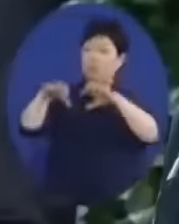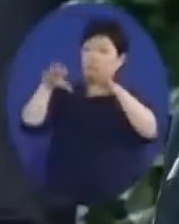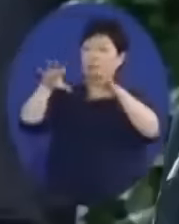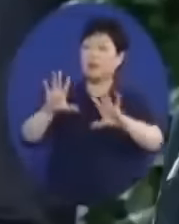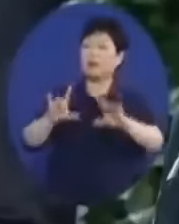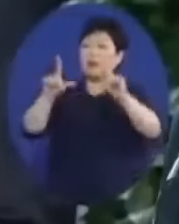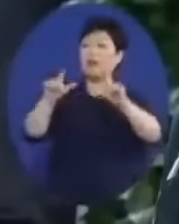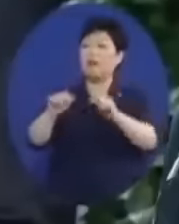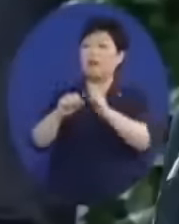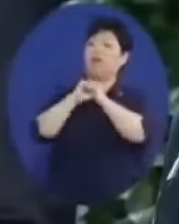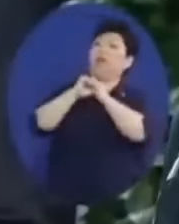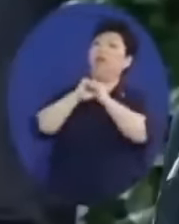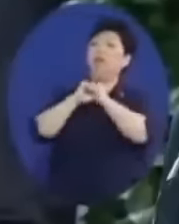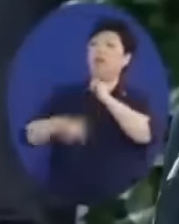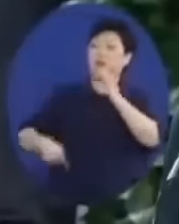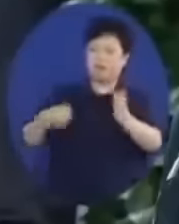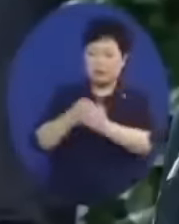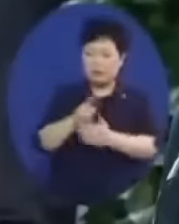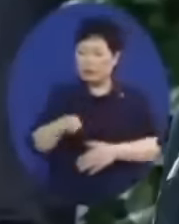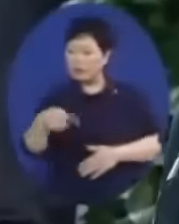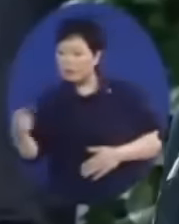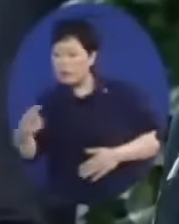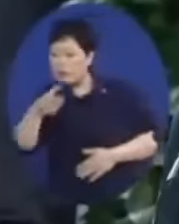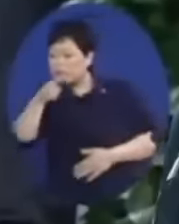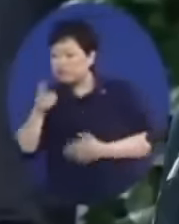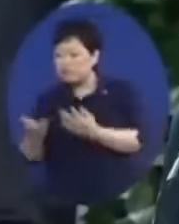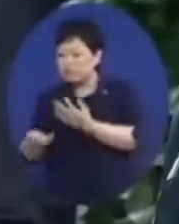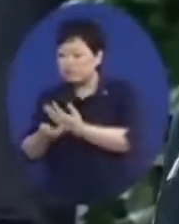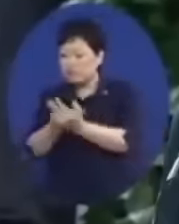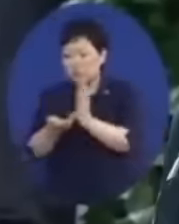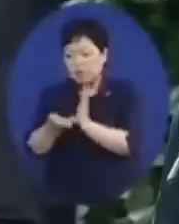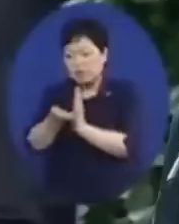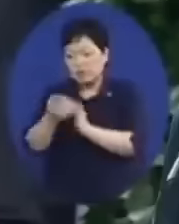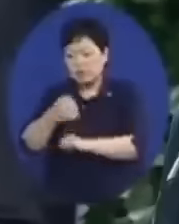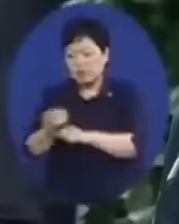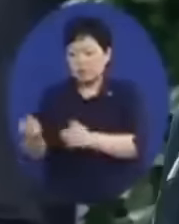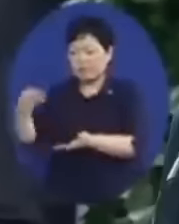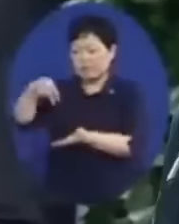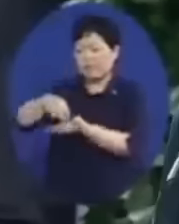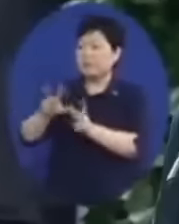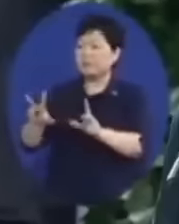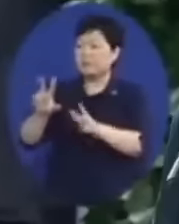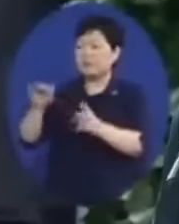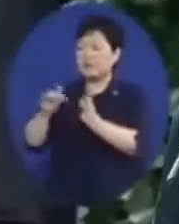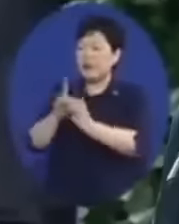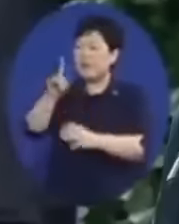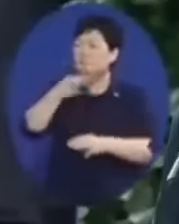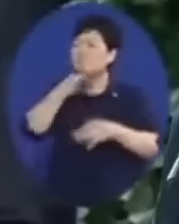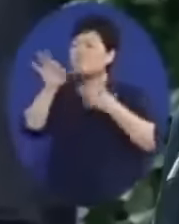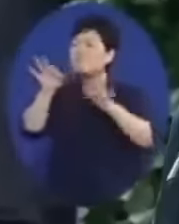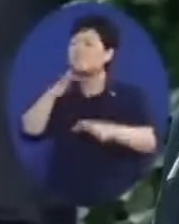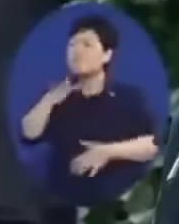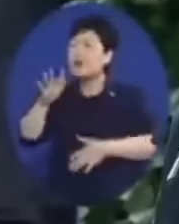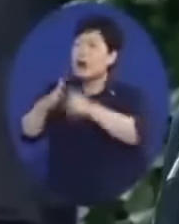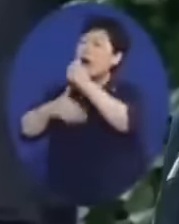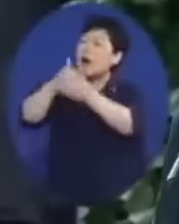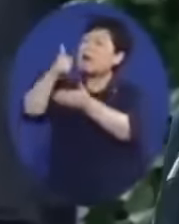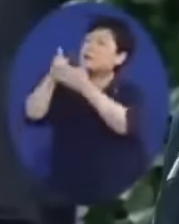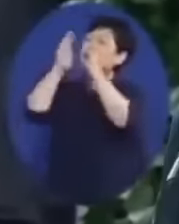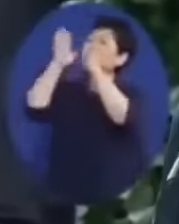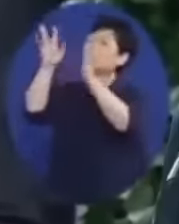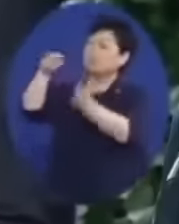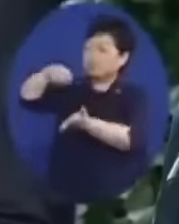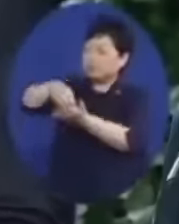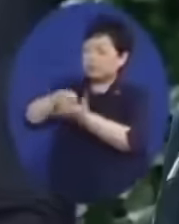결심을 하고 뚝 옆에 저수지로 나갔습니다. 뚝 위에 올라서서 지금까지 한 번도 불러본 적이 없는 하나님을 향해